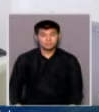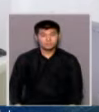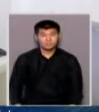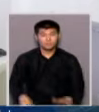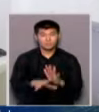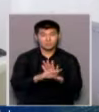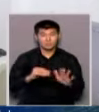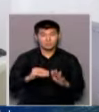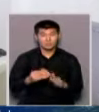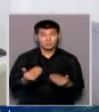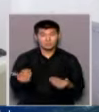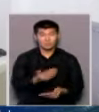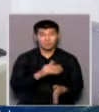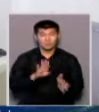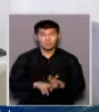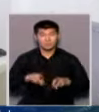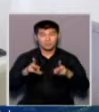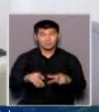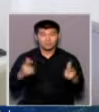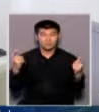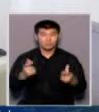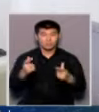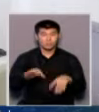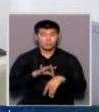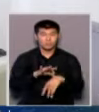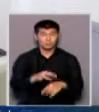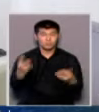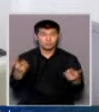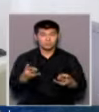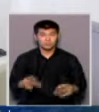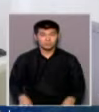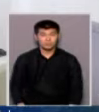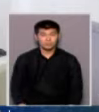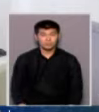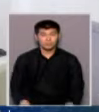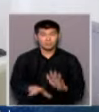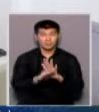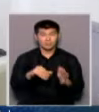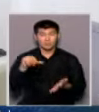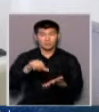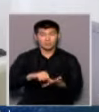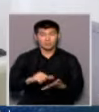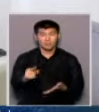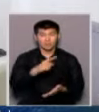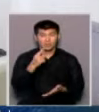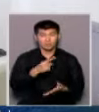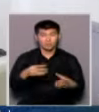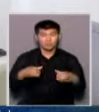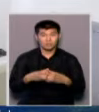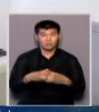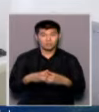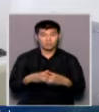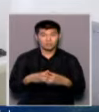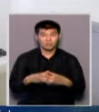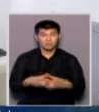сайлауды біз қауіпсіз түрде ұйымдастыру керекпіз. Бұл біріншіден сайлау процесіне қатысушылардың, сайлау комиссиясының